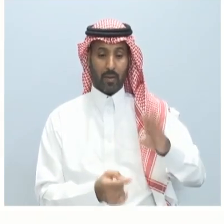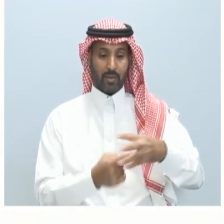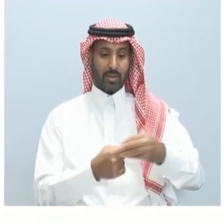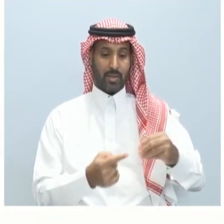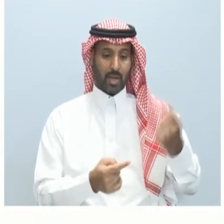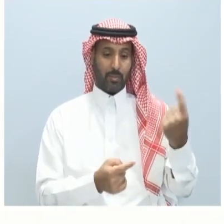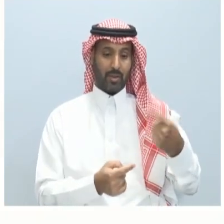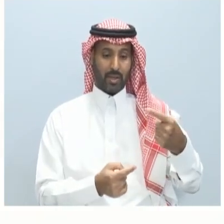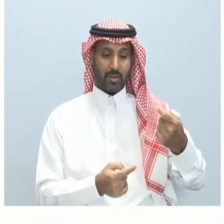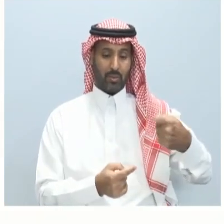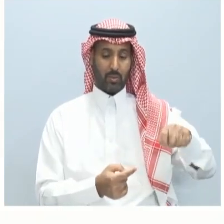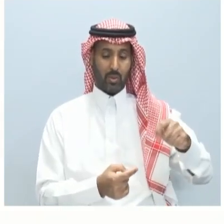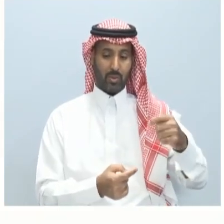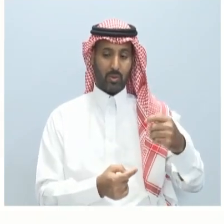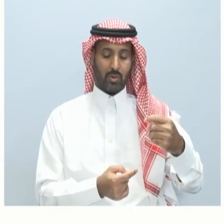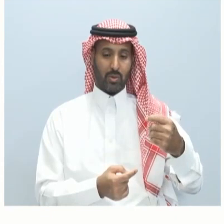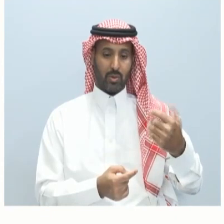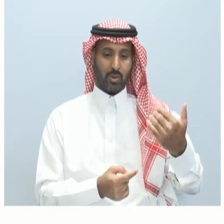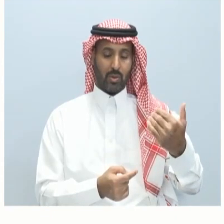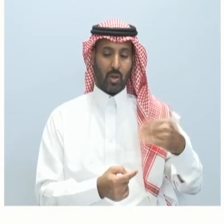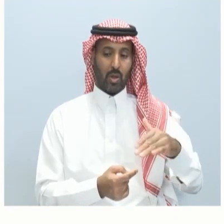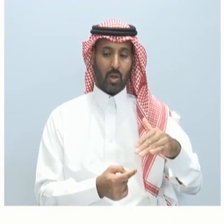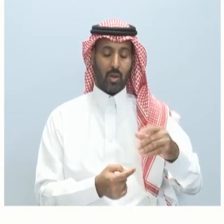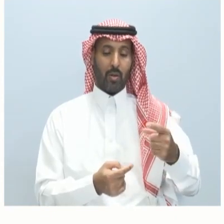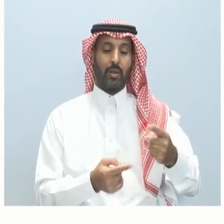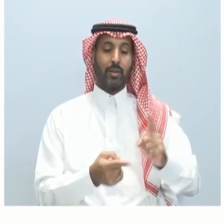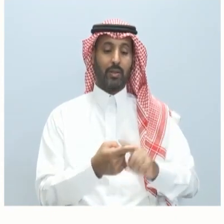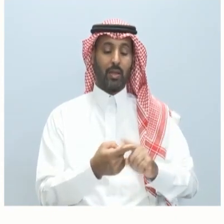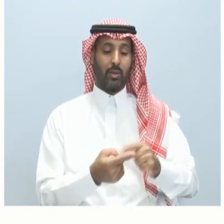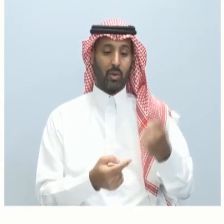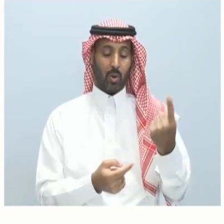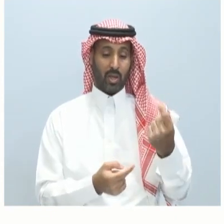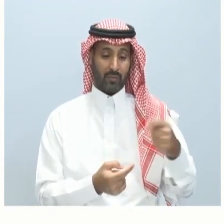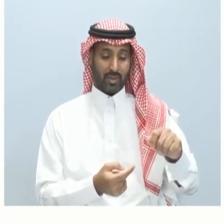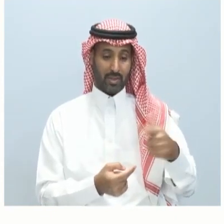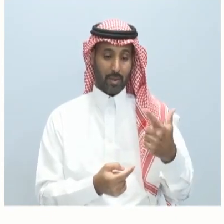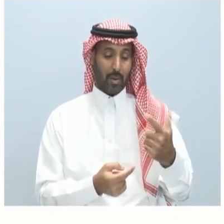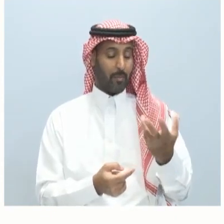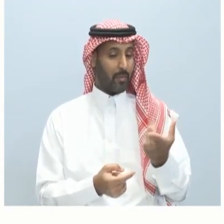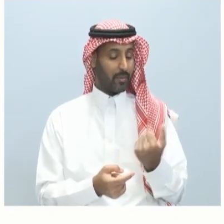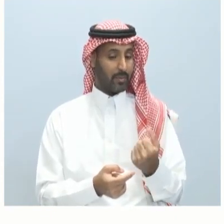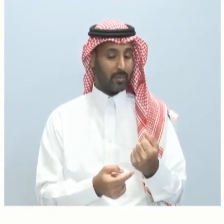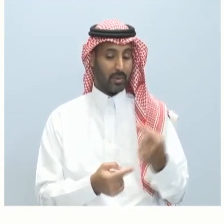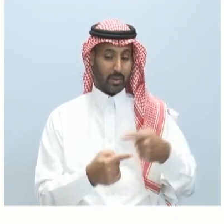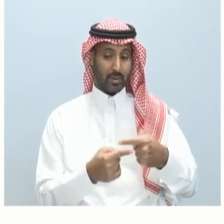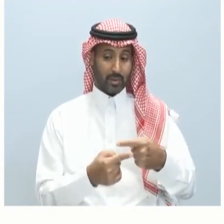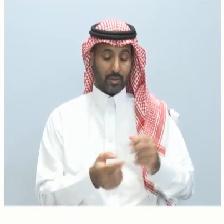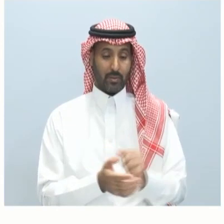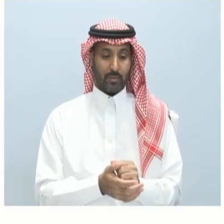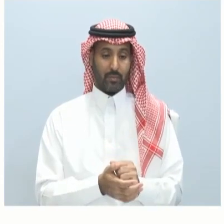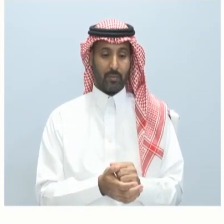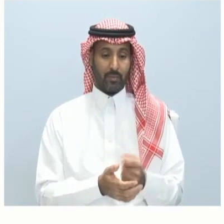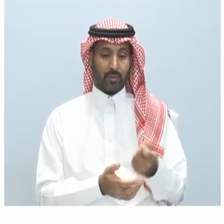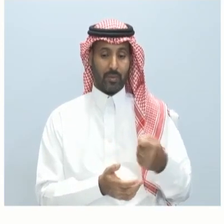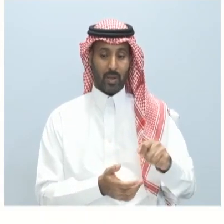11 ونصف مضافا اليها 1.7 في الطرف الايمن نتساءل هنا هل هي تساوي الطرف الايسر وهو